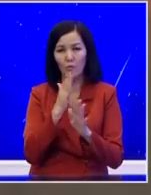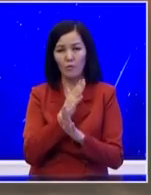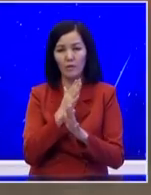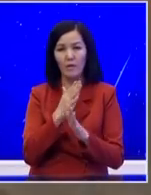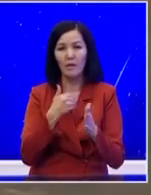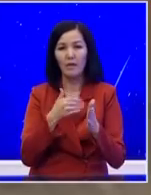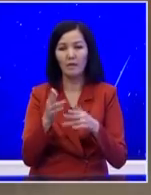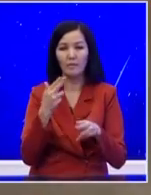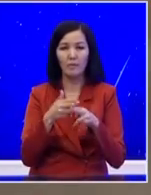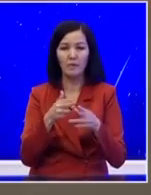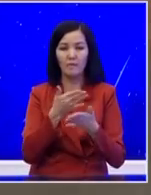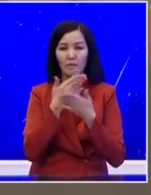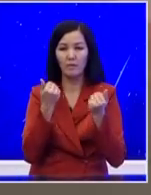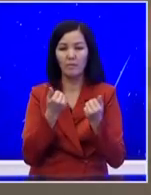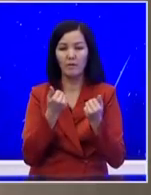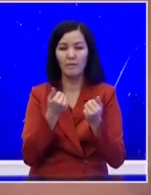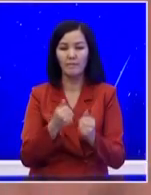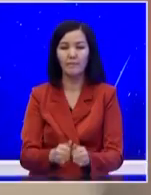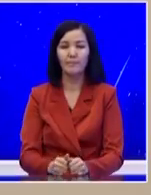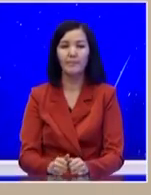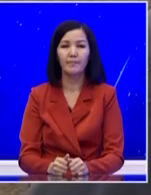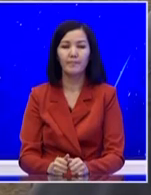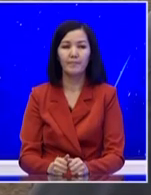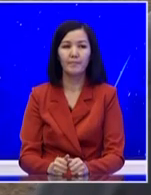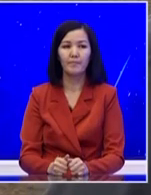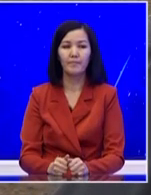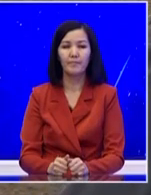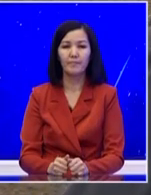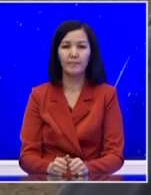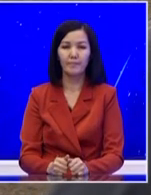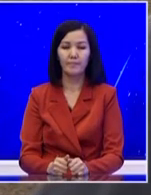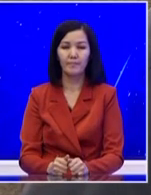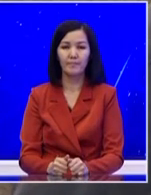отсутствие барьеров в процессе работы, делится Оразалы Омаров.